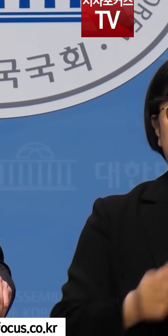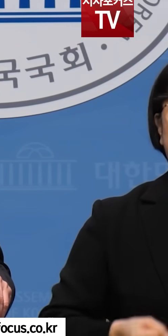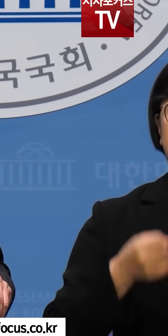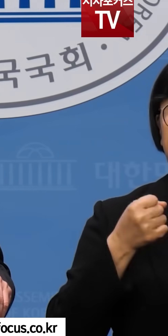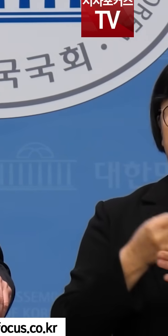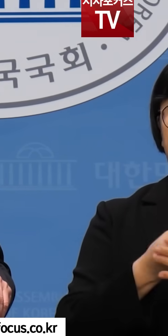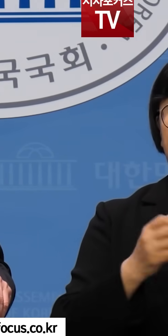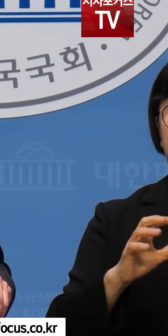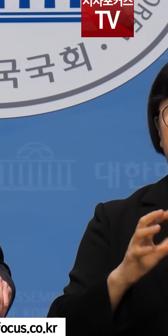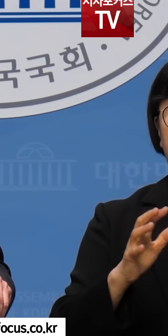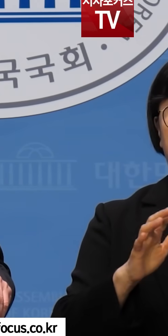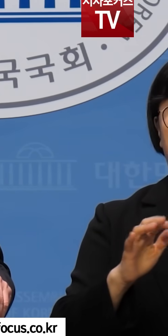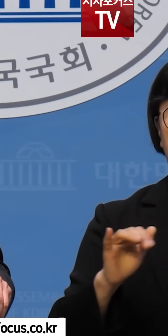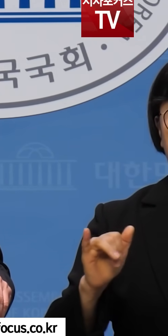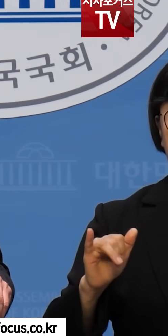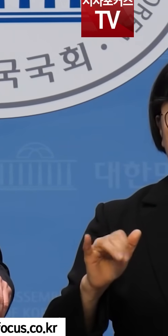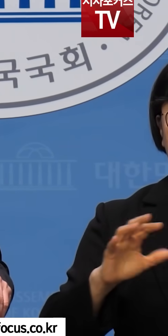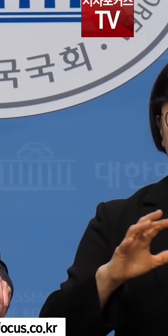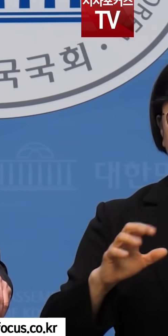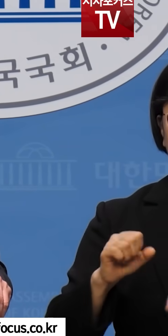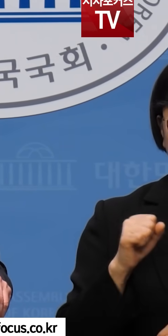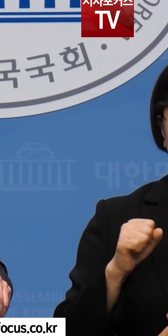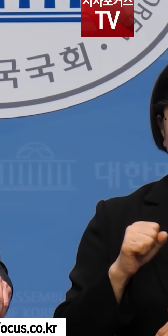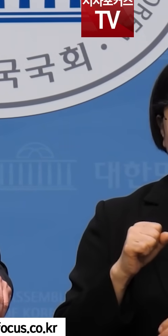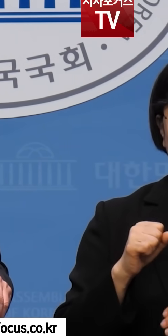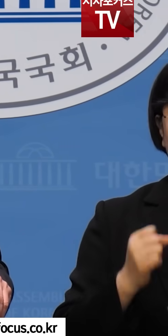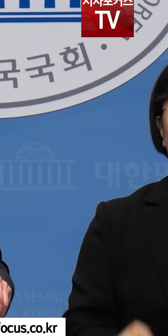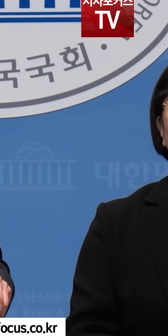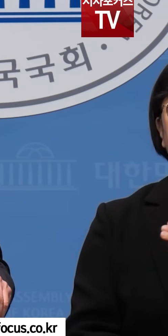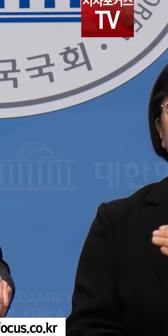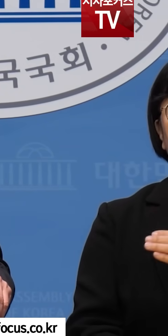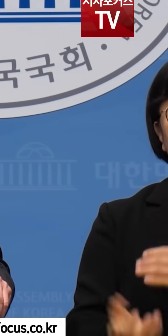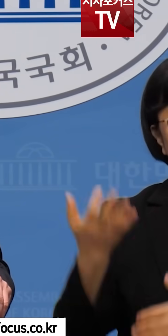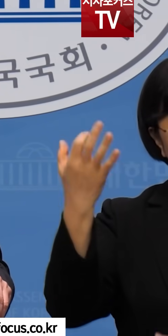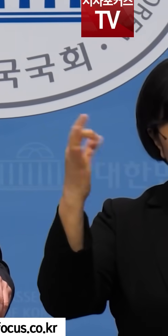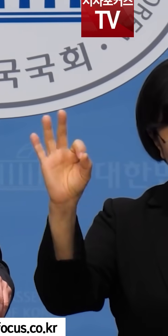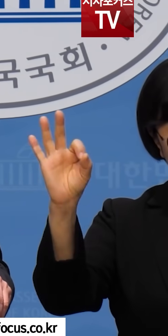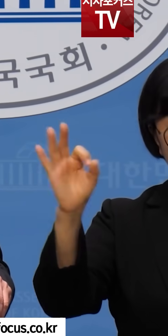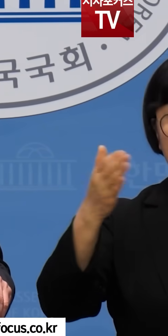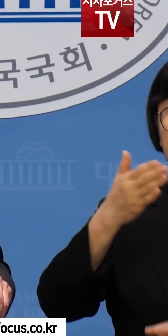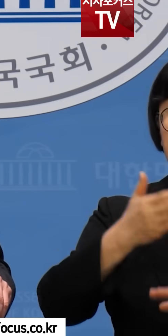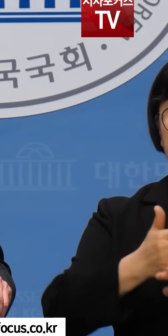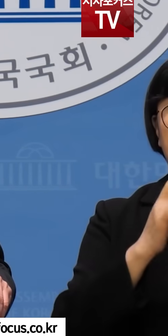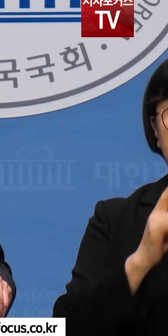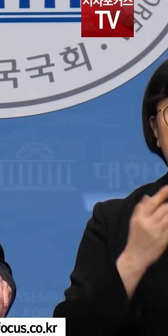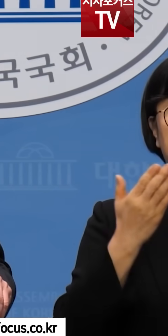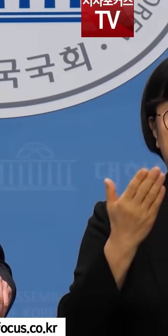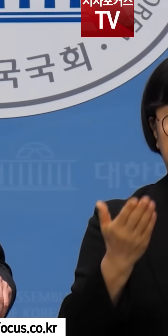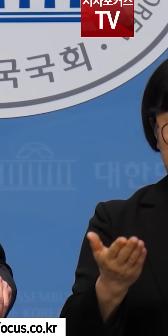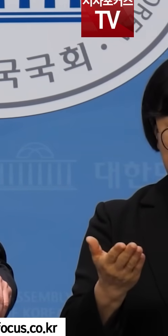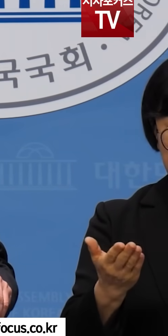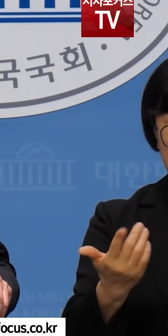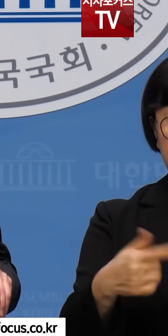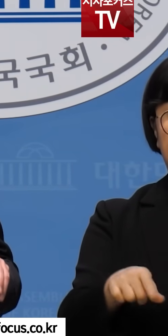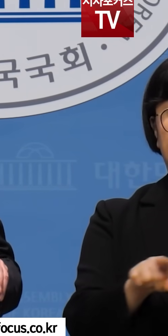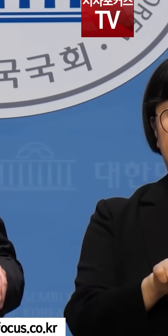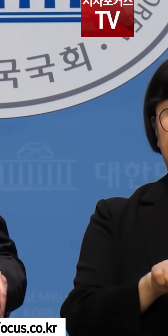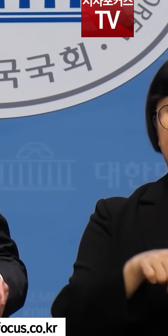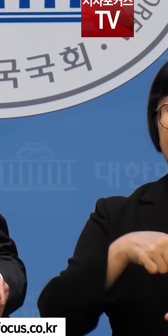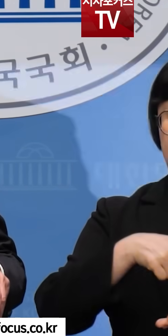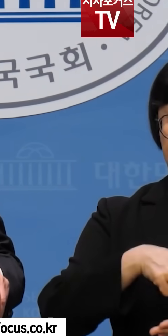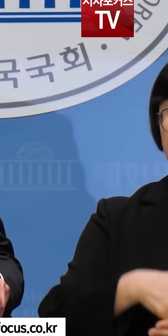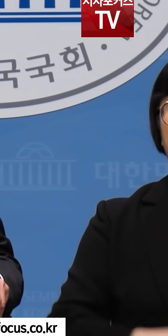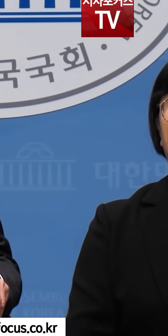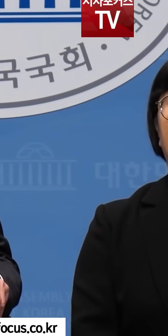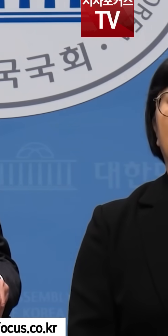우리 국민의힘 결정에 전적으로 승복하시겠다는 고마운 말씀도 여러분께 전해드리려고 이